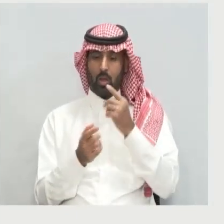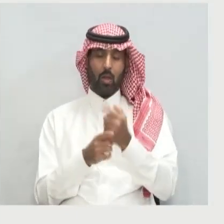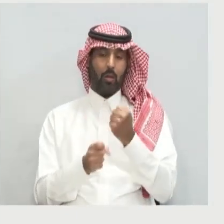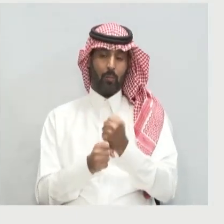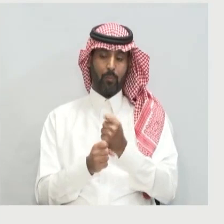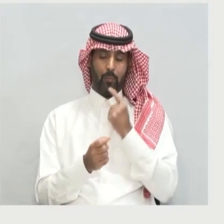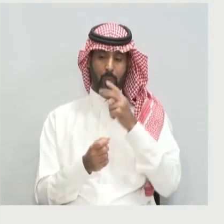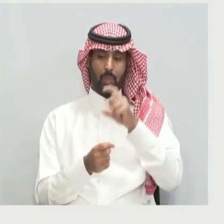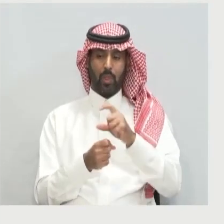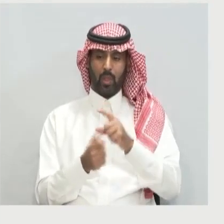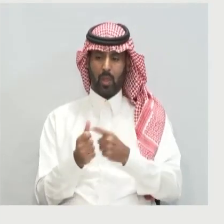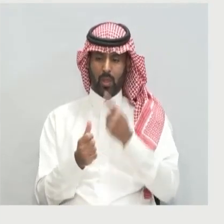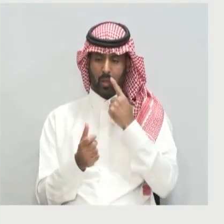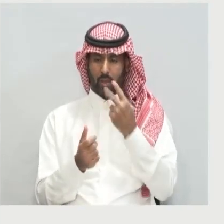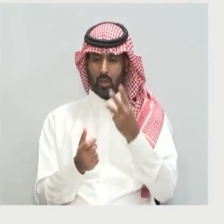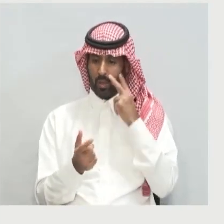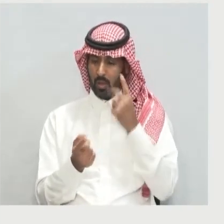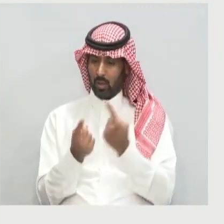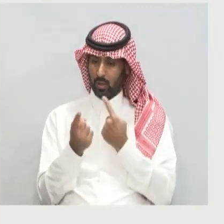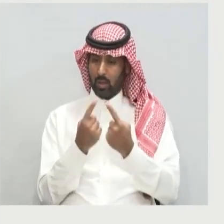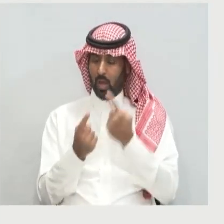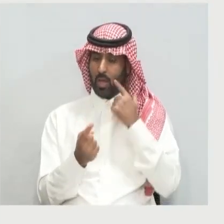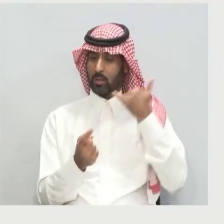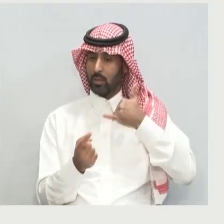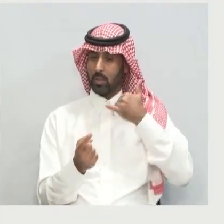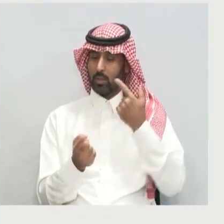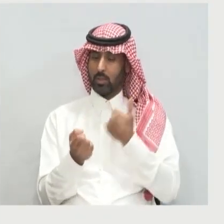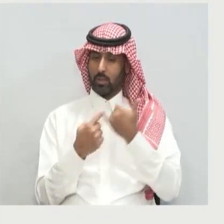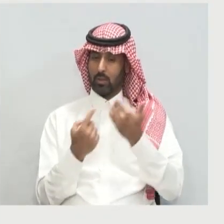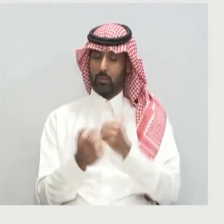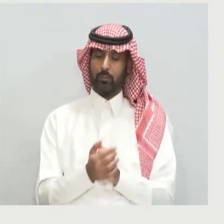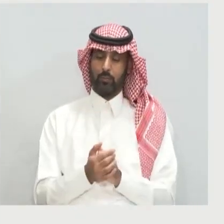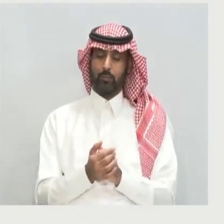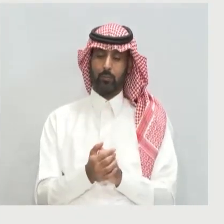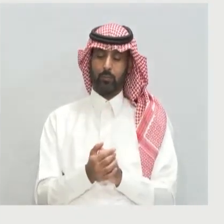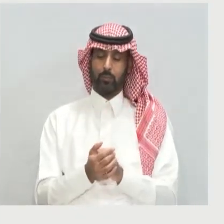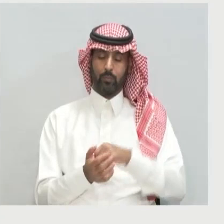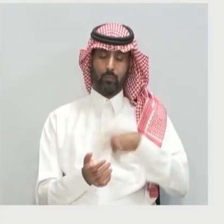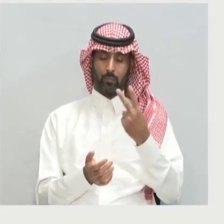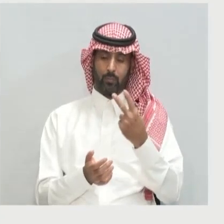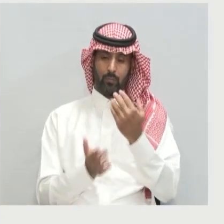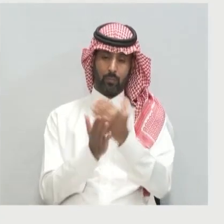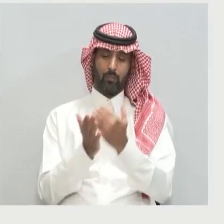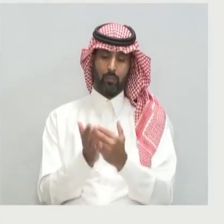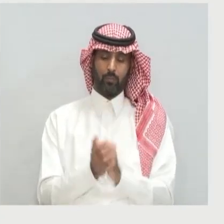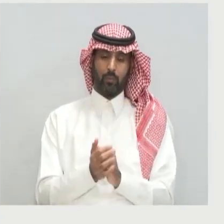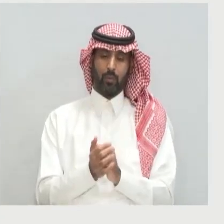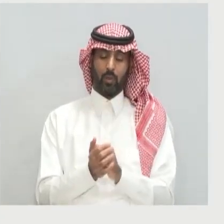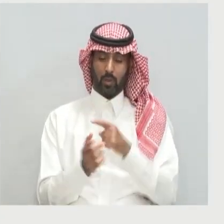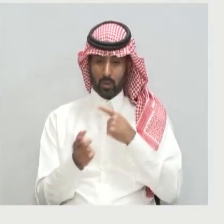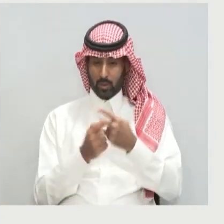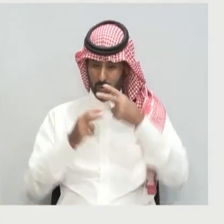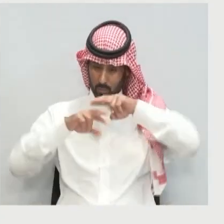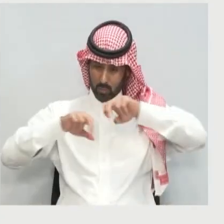الثانيه التواصل عبر الانترنت اثنين او ثانيا اثناء